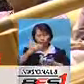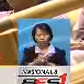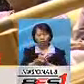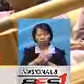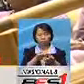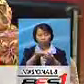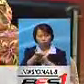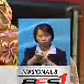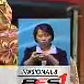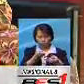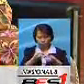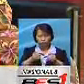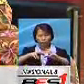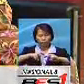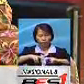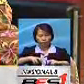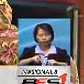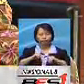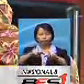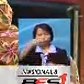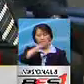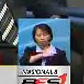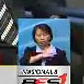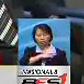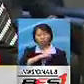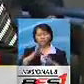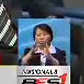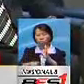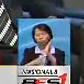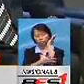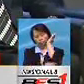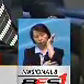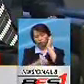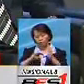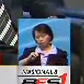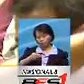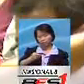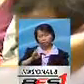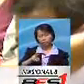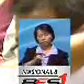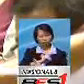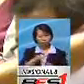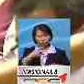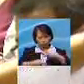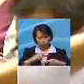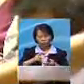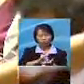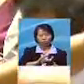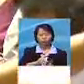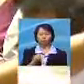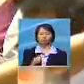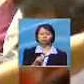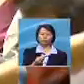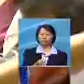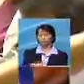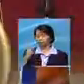melalui disiplin penyelidikannya. Bagi manfaat golongan kurang berkemampuan, Mhsr menyedia proses perubatan murah.